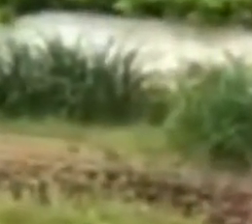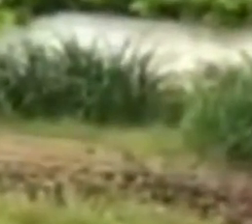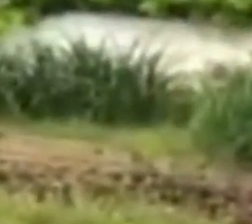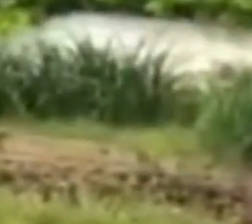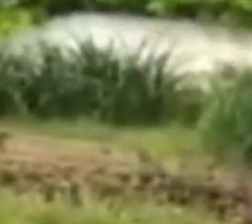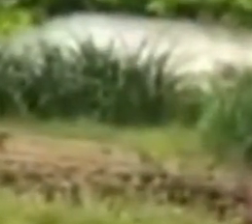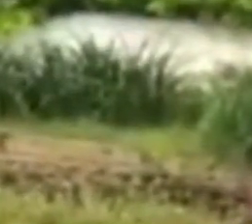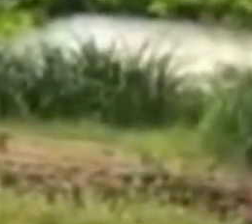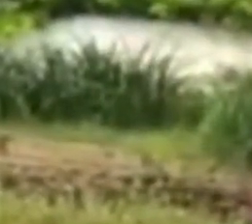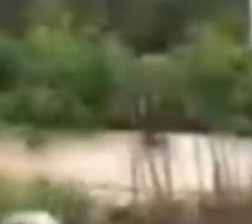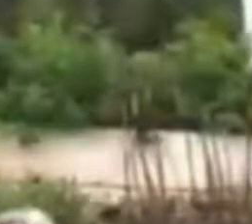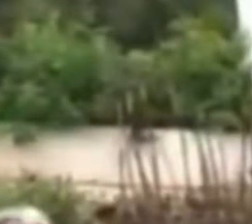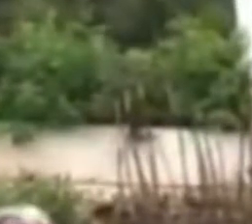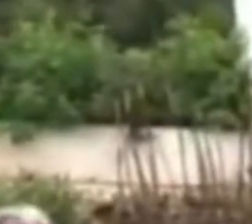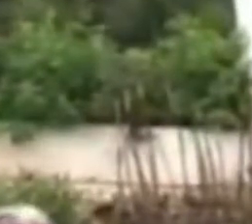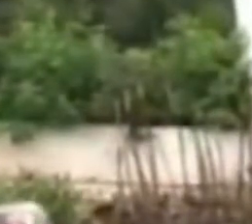listrik bertegangan tinggi.